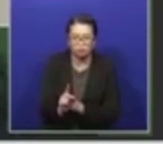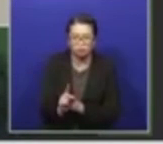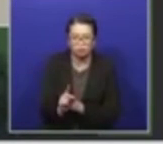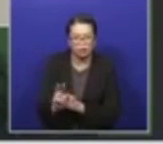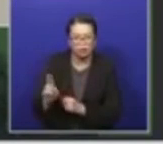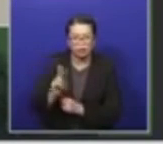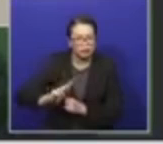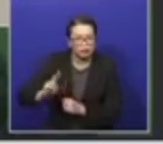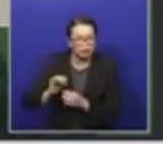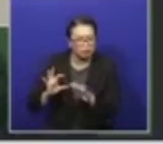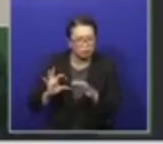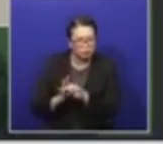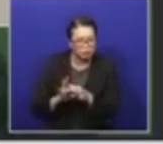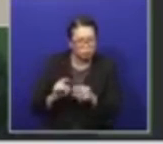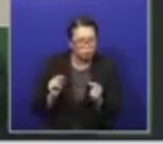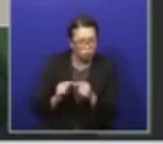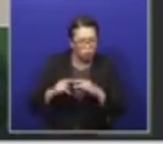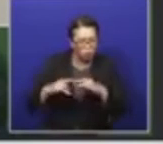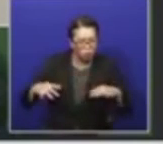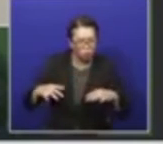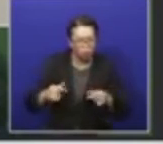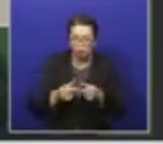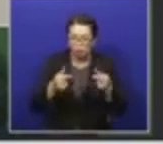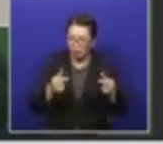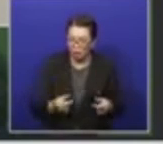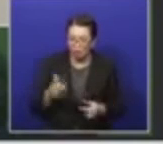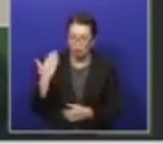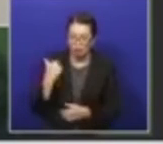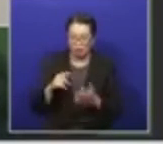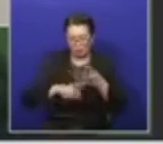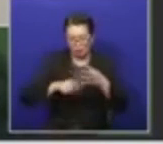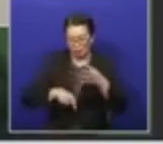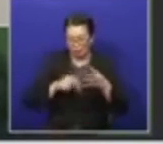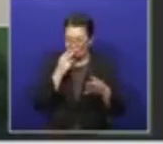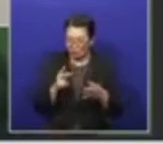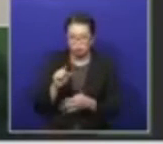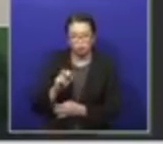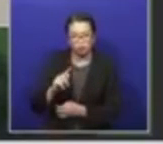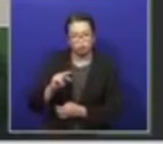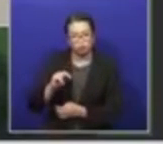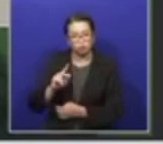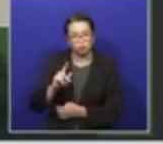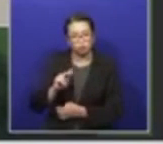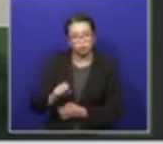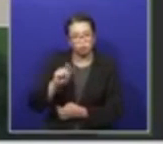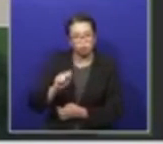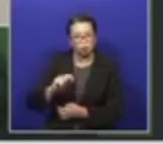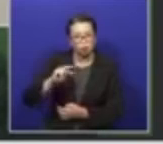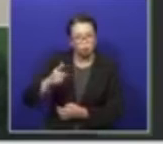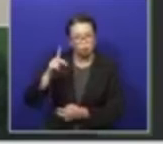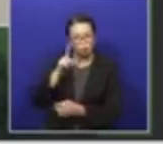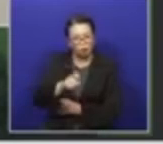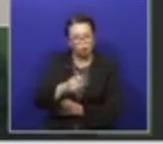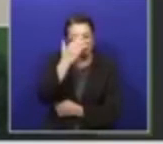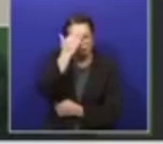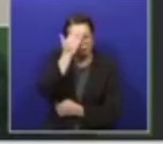ใช้สอดคล้องไหมรายงานบอกครับสตง.ถามในตอนท้ายๆด้วยทำไปว่าทำไมท่านถึง